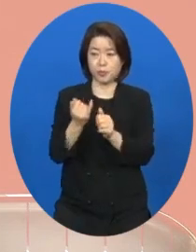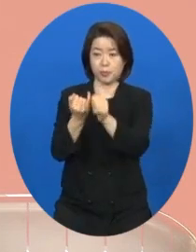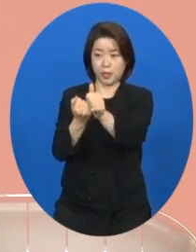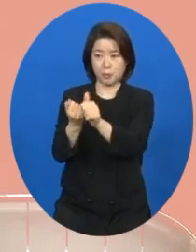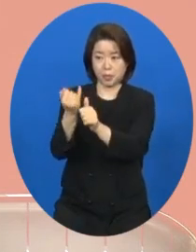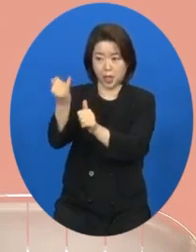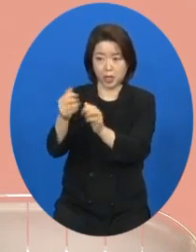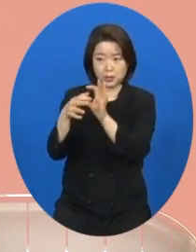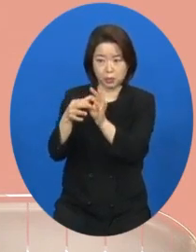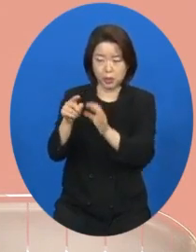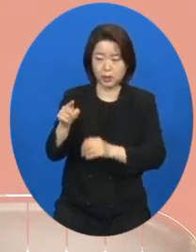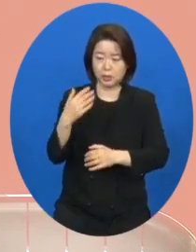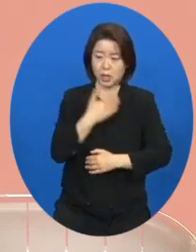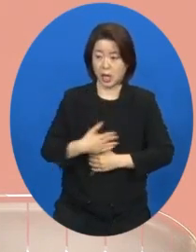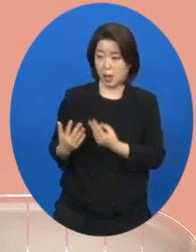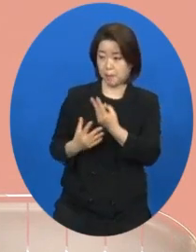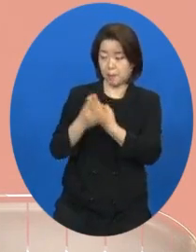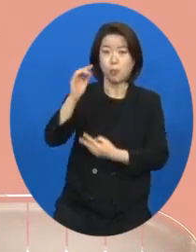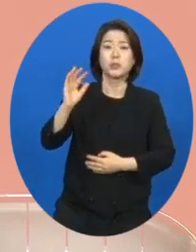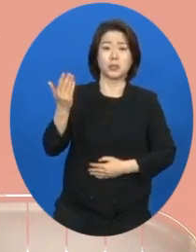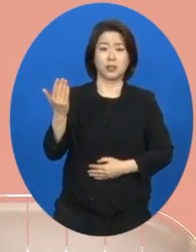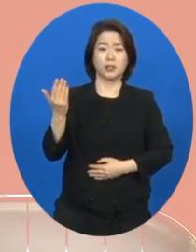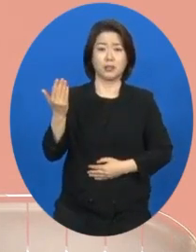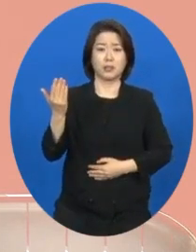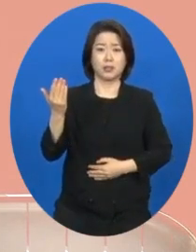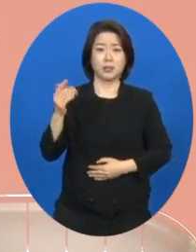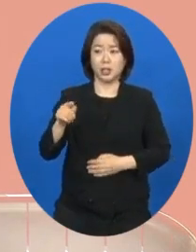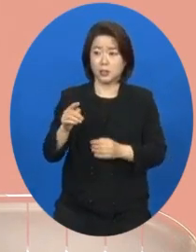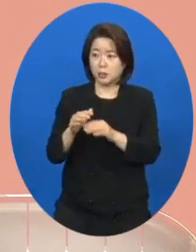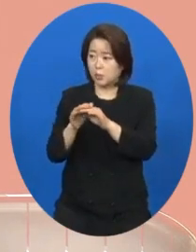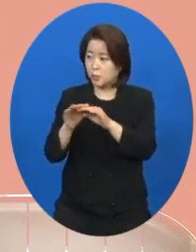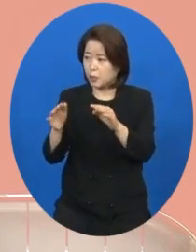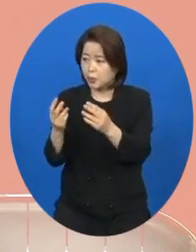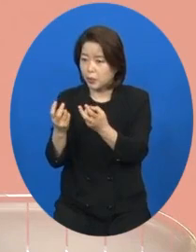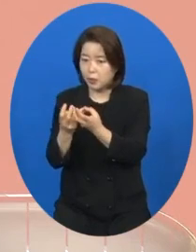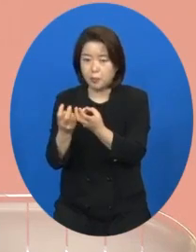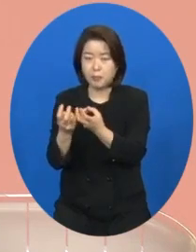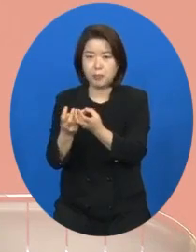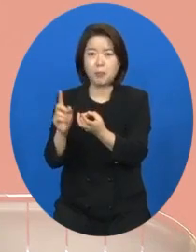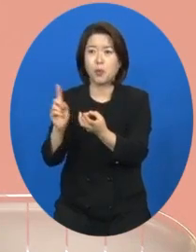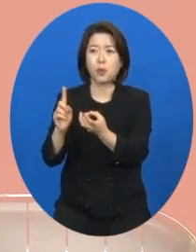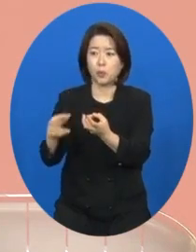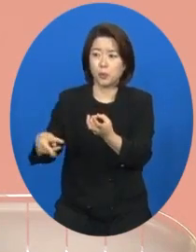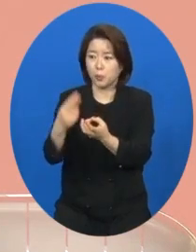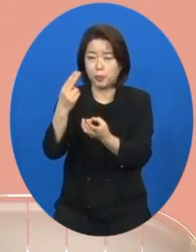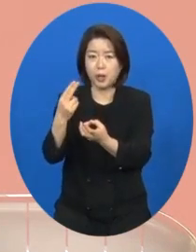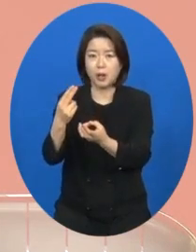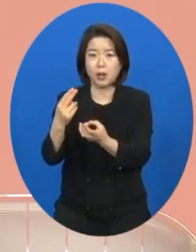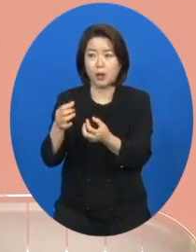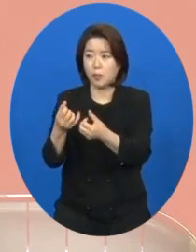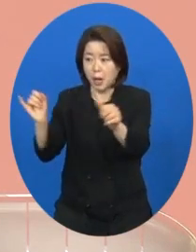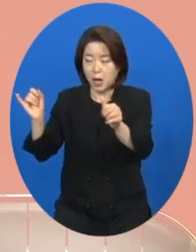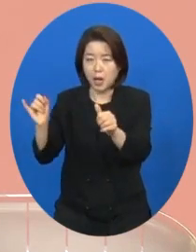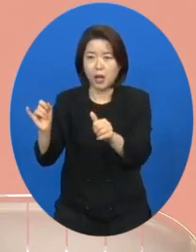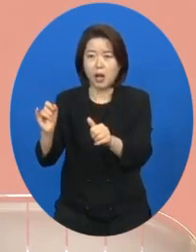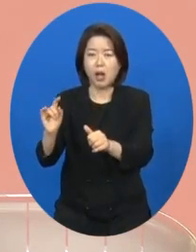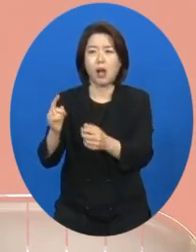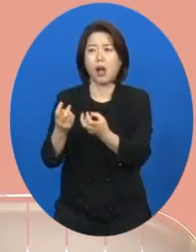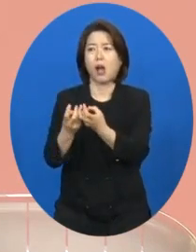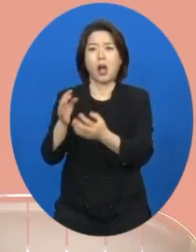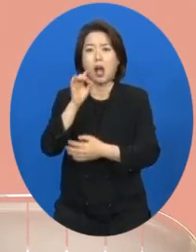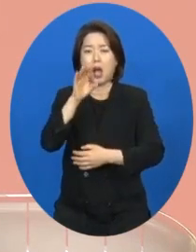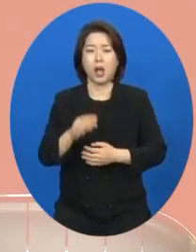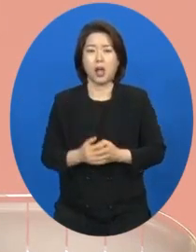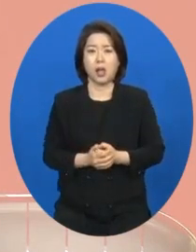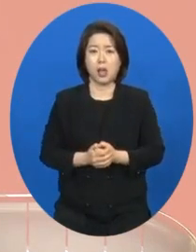아내 관계는 한 몸이 된 거예요. 이것도 해결할, 어떻게 잘라요, 한 몸인데. 그래야